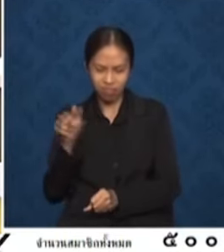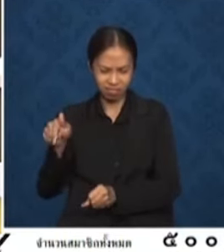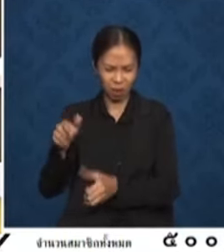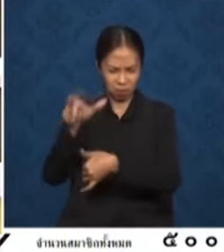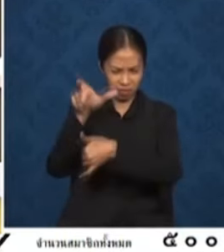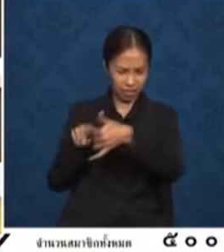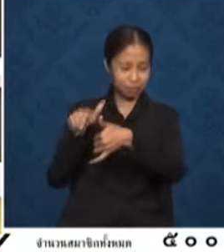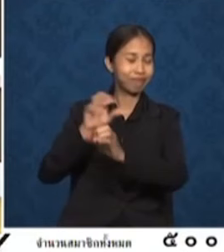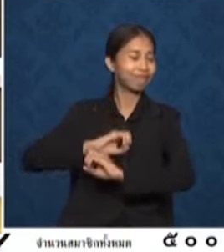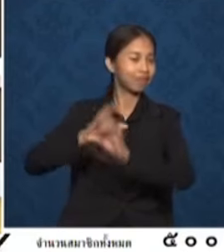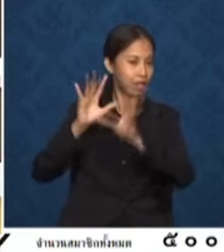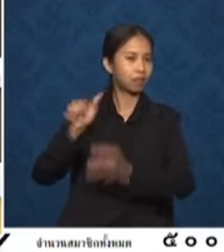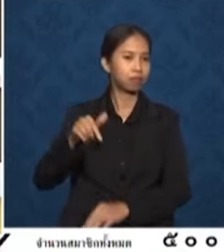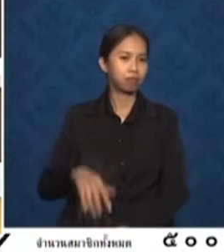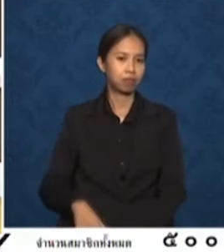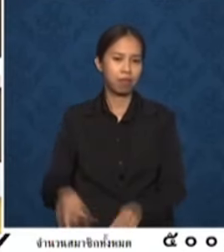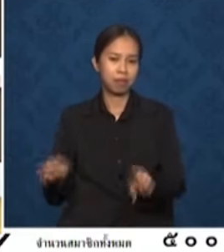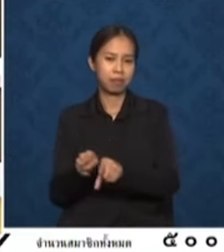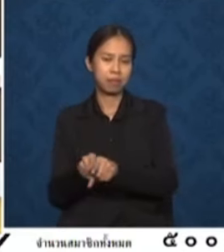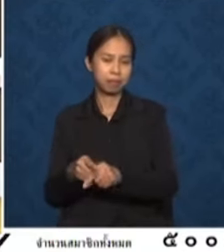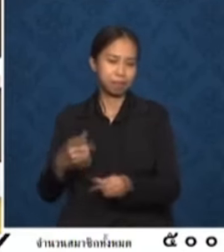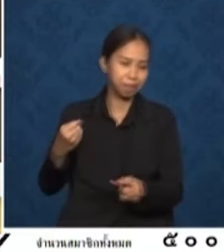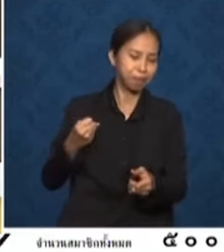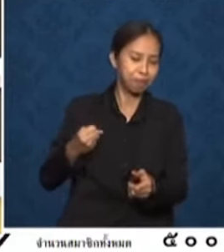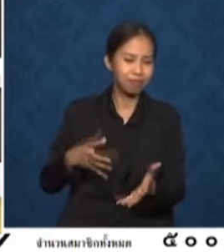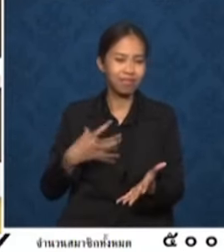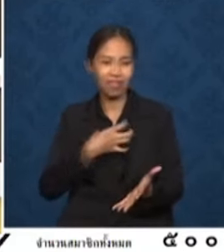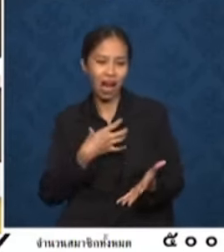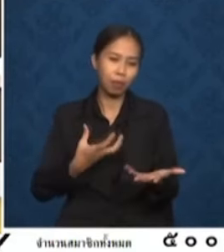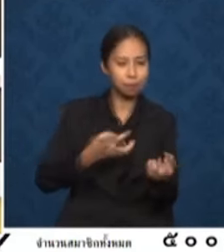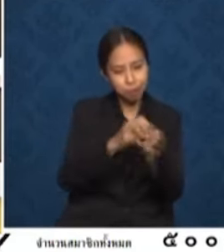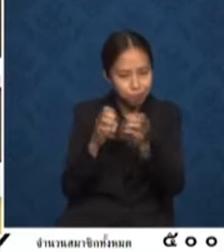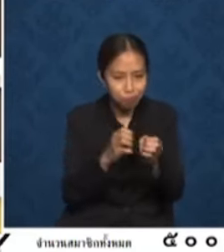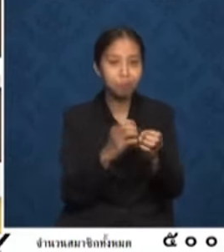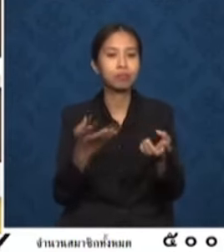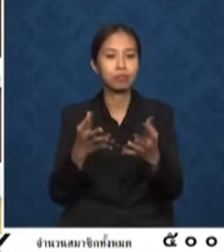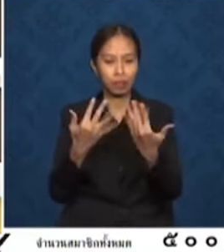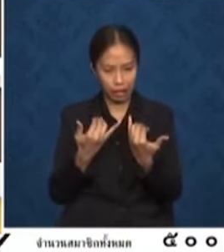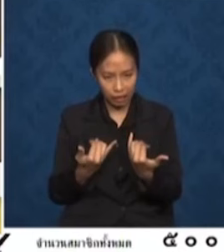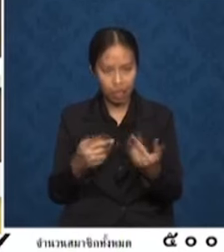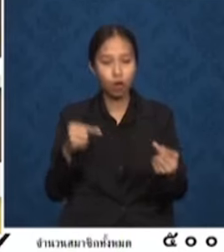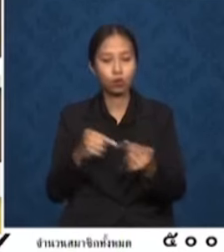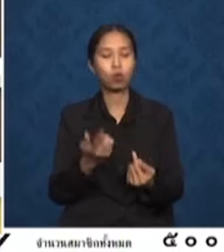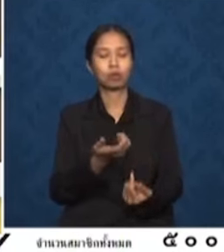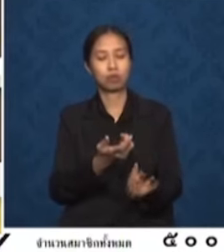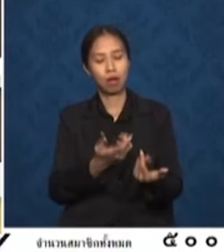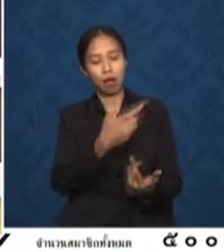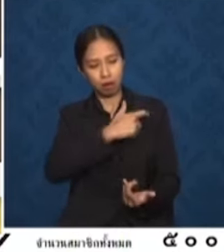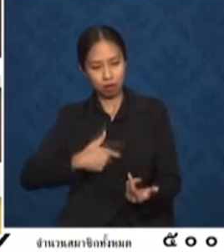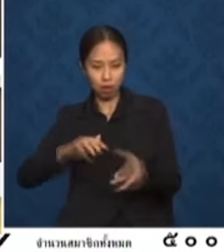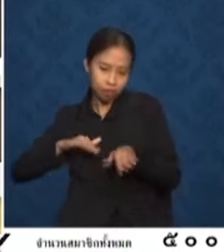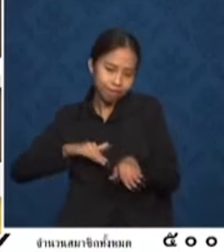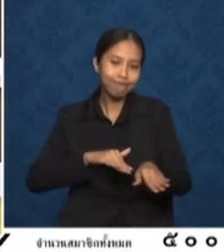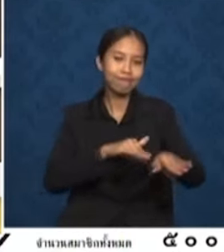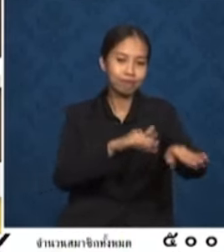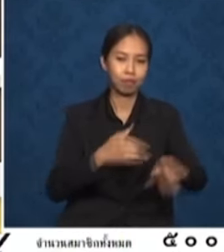อะไรต้องการจะคุกคามครับท่านประธานครับการรบกวนขบวนเสด็จในครั้งนี้เนี่ยผมต้องเรียนท่านประธานว่าผมคงไม่